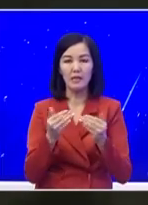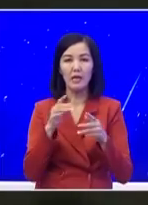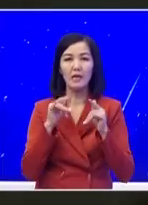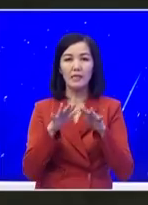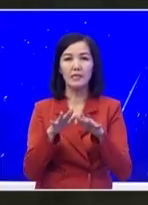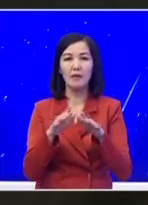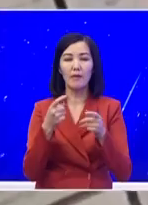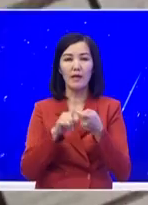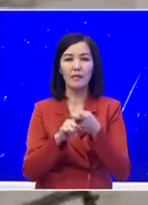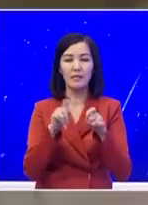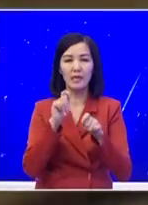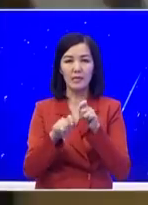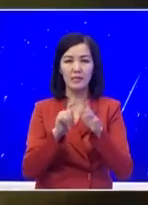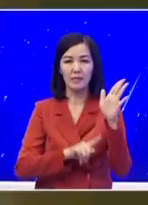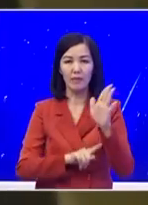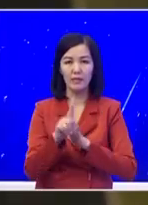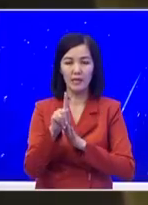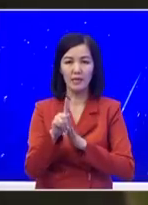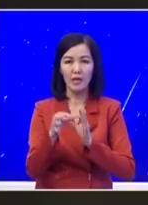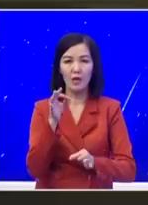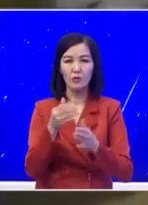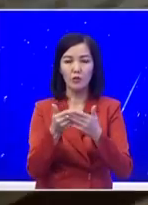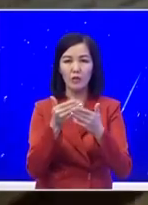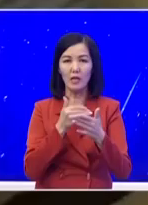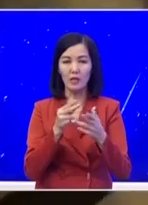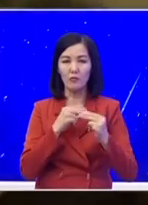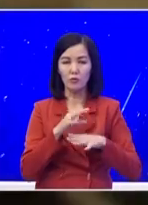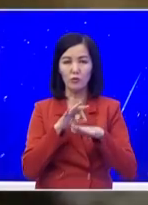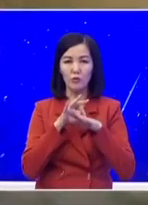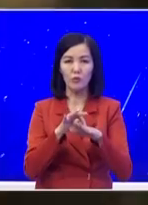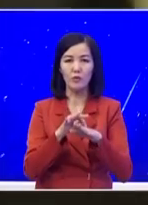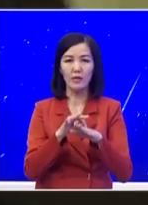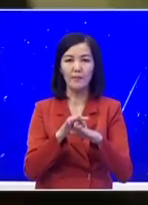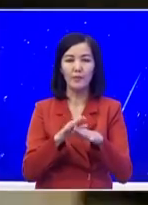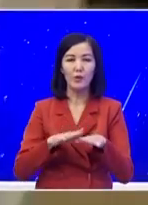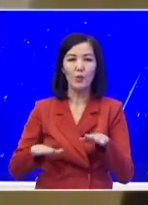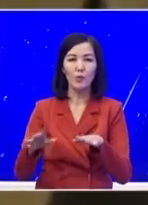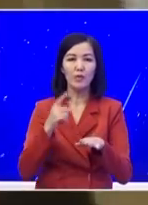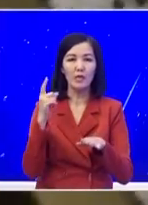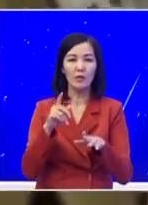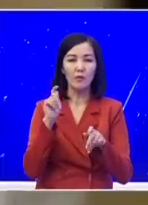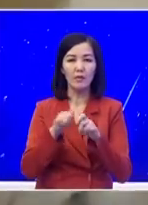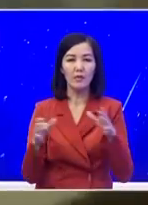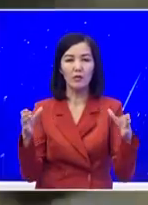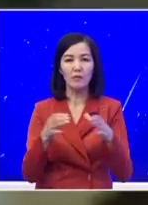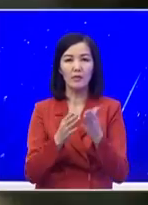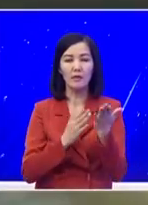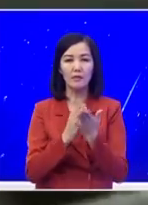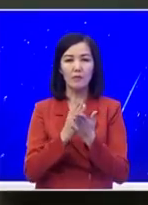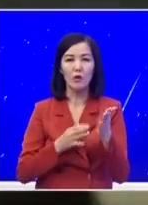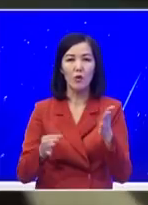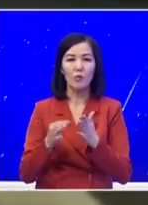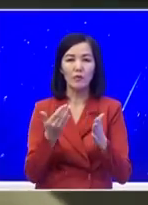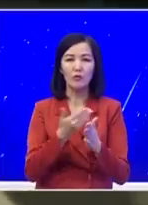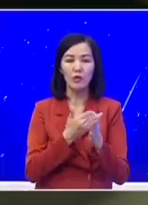іске қатысты қылмыстық іс қозғалды. Сот алды тергеу жұмыстары жүргізілуде. Айта кетейік, өңірлік экономикалық тергеу департаменті